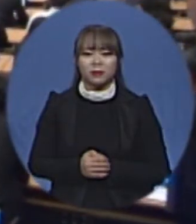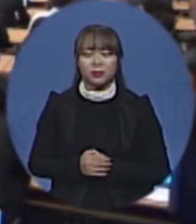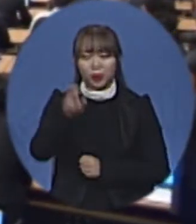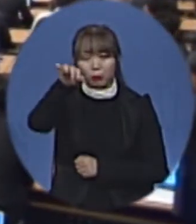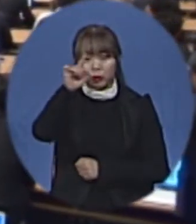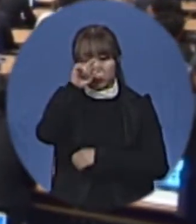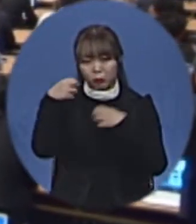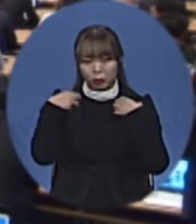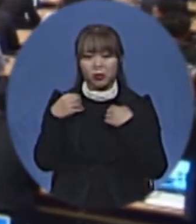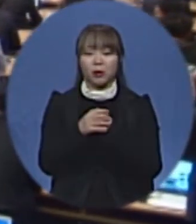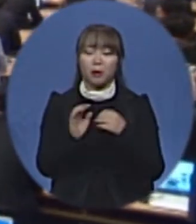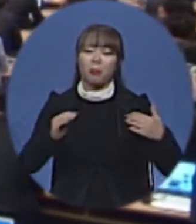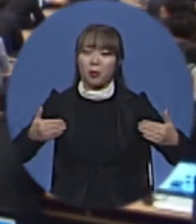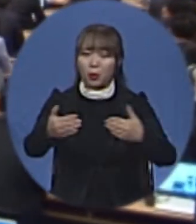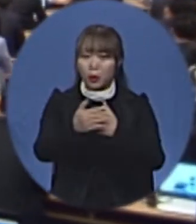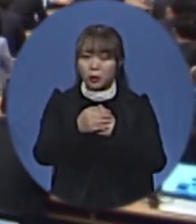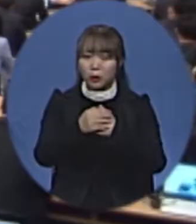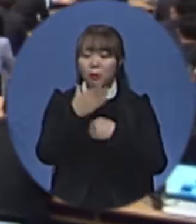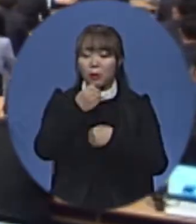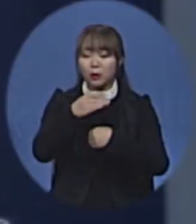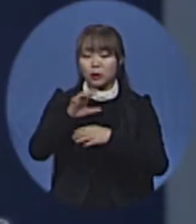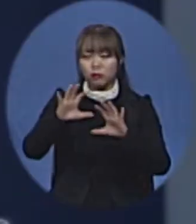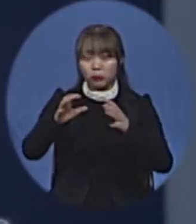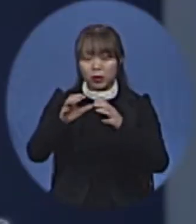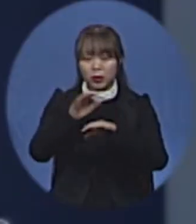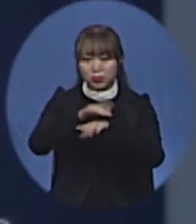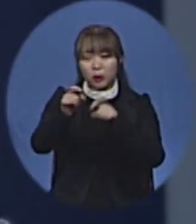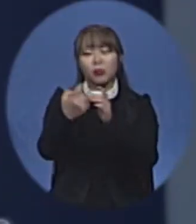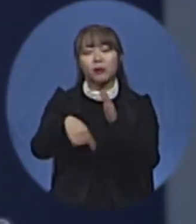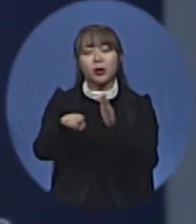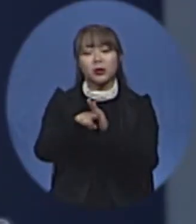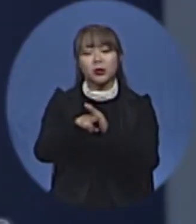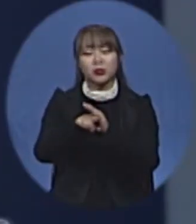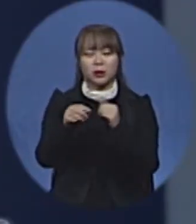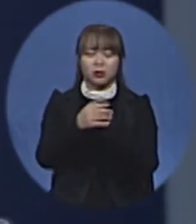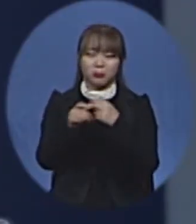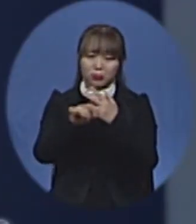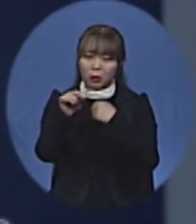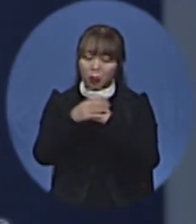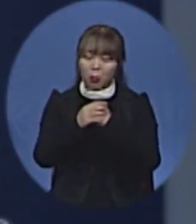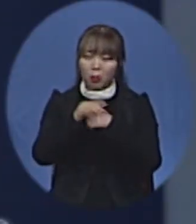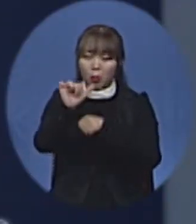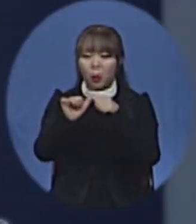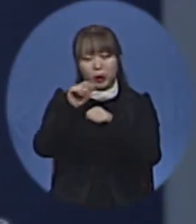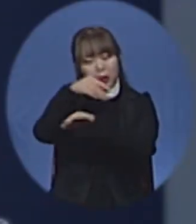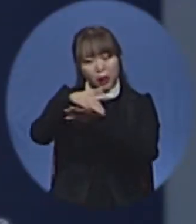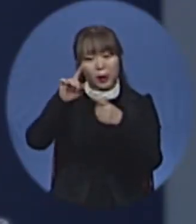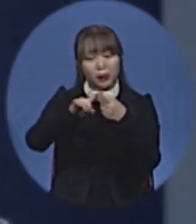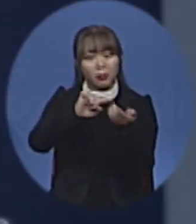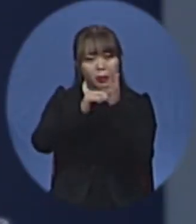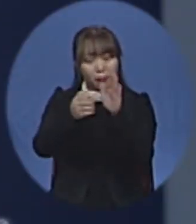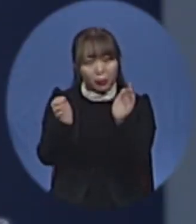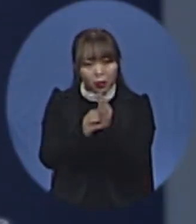문재인 정부는 포용적 복지국가의 실현을 위해 지난 7월 국정운영 5개년 계획을